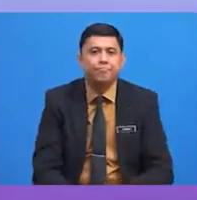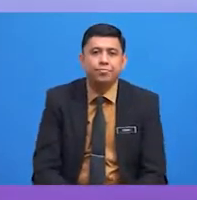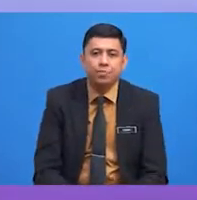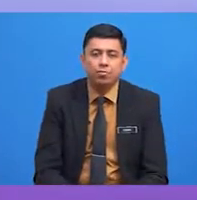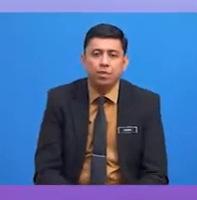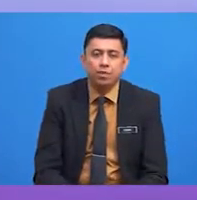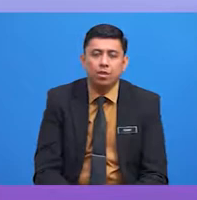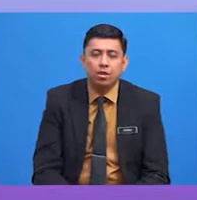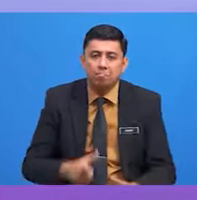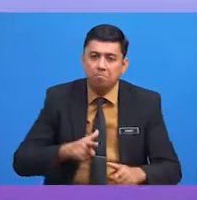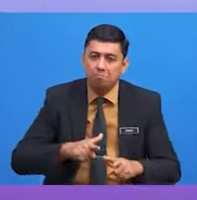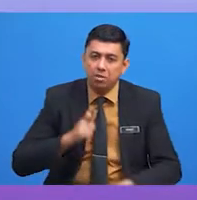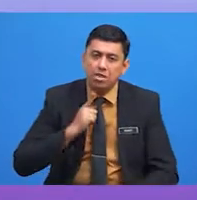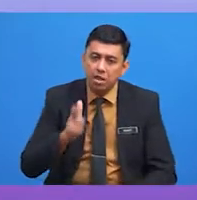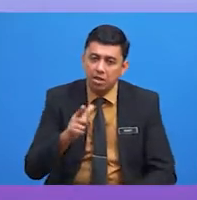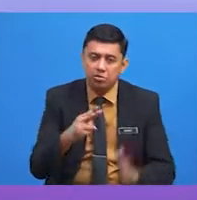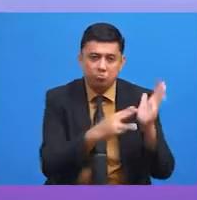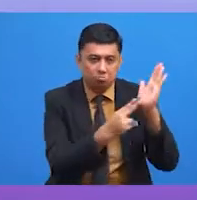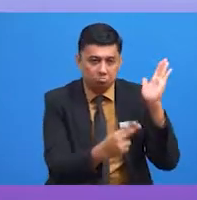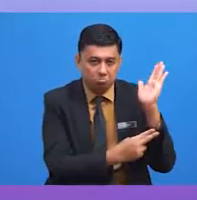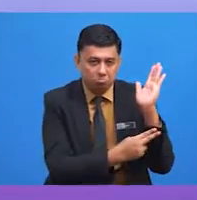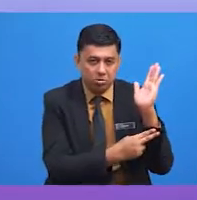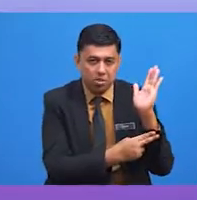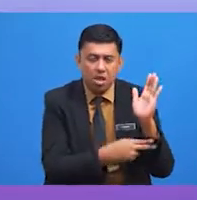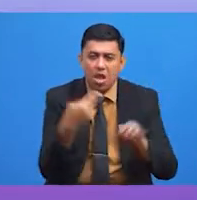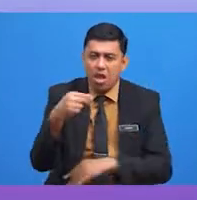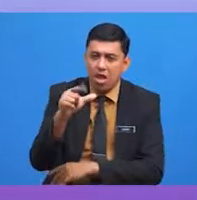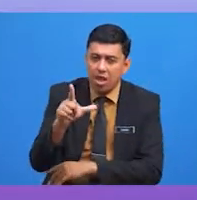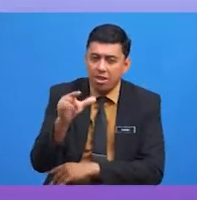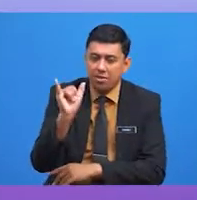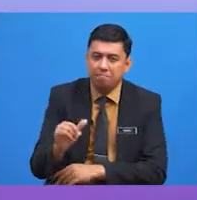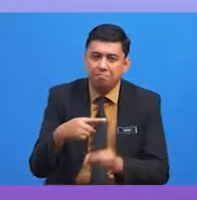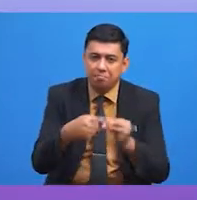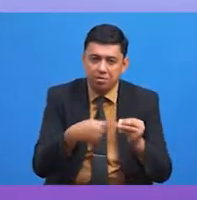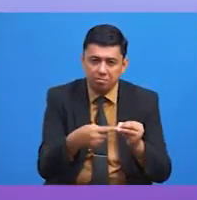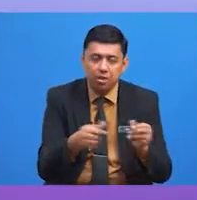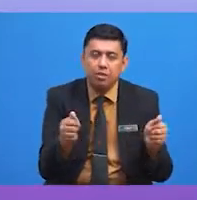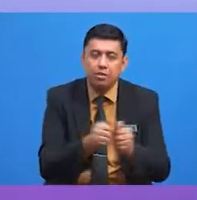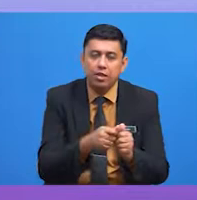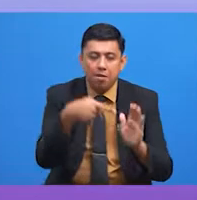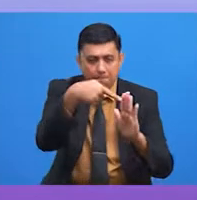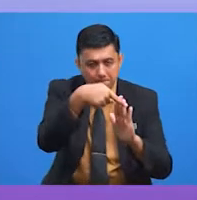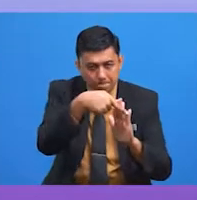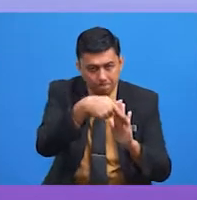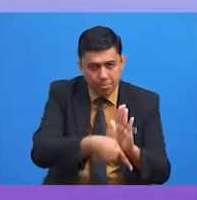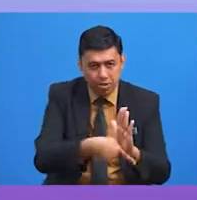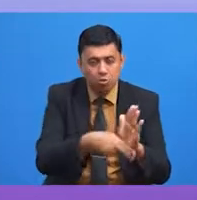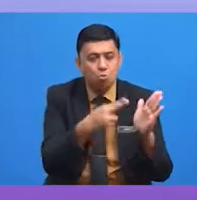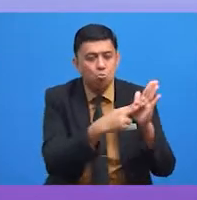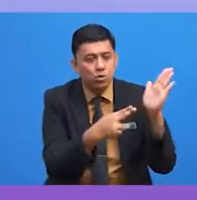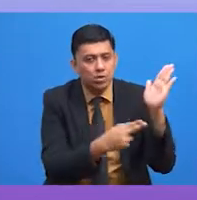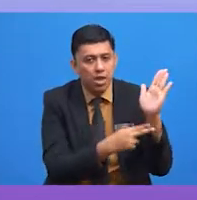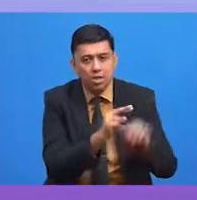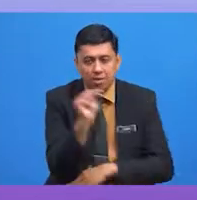Laras undang-undang digunakan dalam hal berkaitan dengan perundangan.